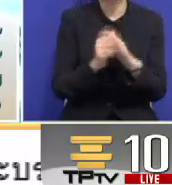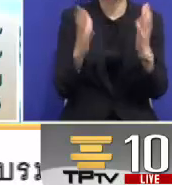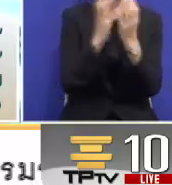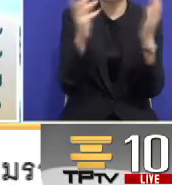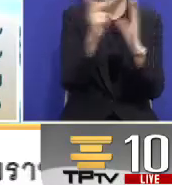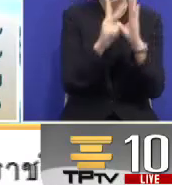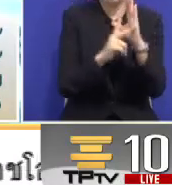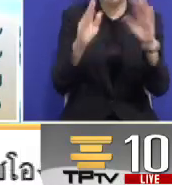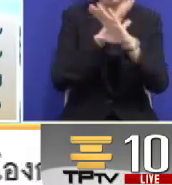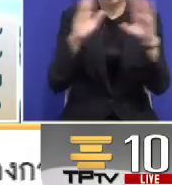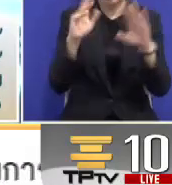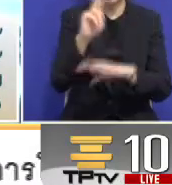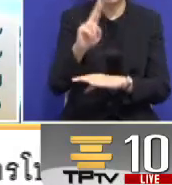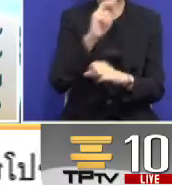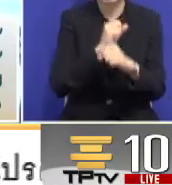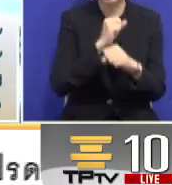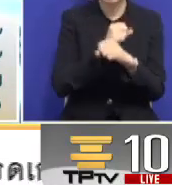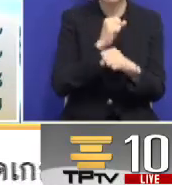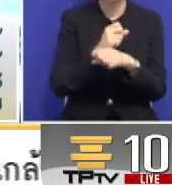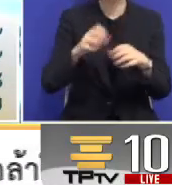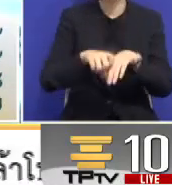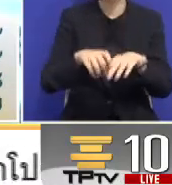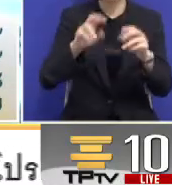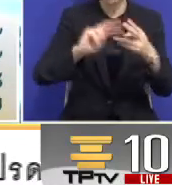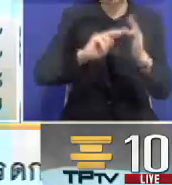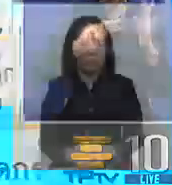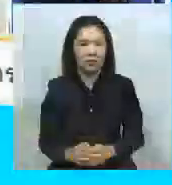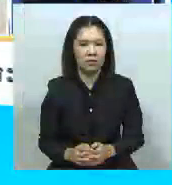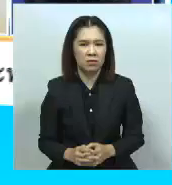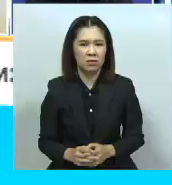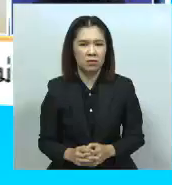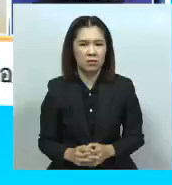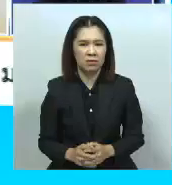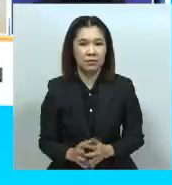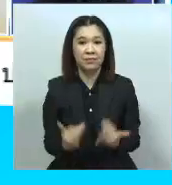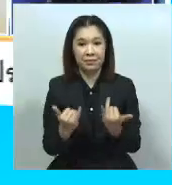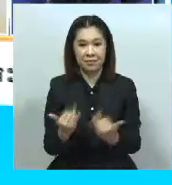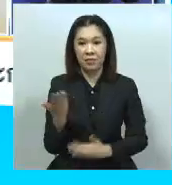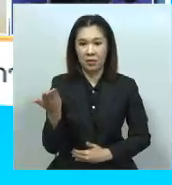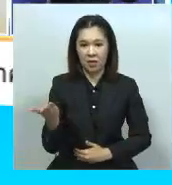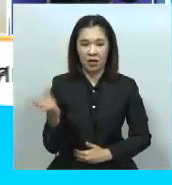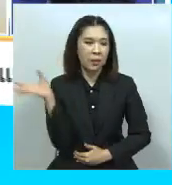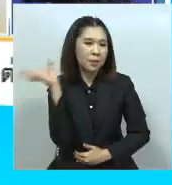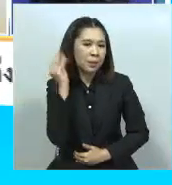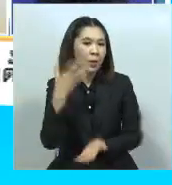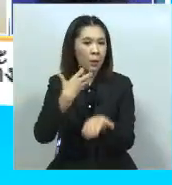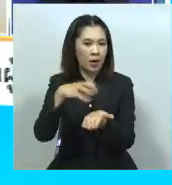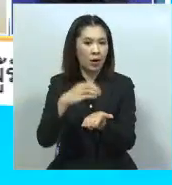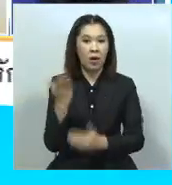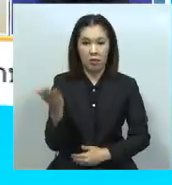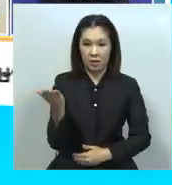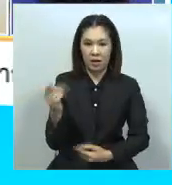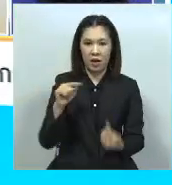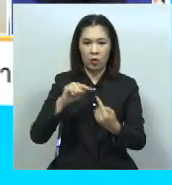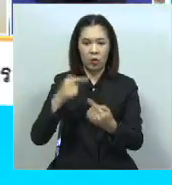หรือบ้านชาวบ้านผมเรียกว่าฉีกรัฐธรรมนูญทิ้งเมื่อมีปัญหา ค่ะเมื่อสักครู่ที่คุณผู้ชมได้ติดตามรับชมไปเนี่ยนะคะก็เป็น